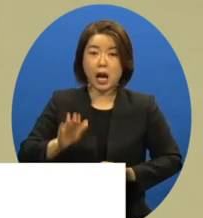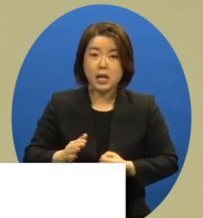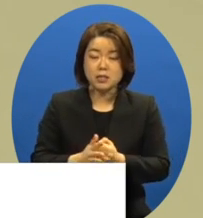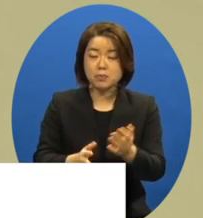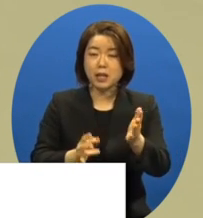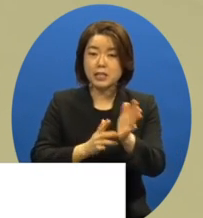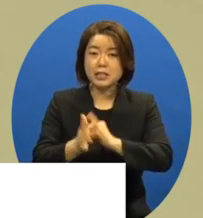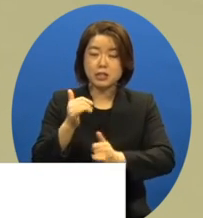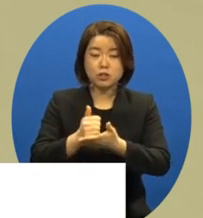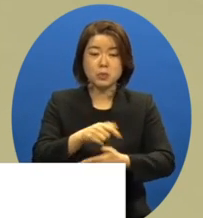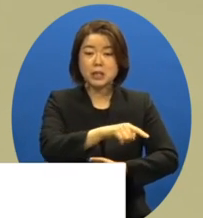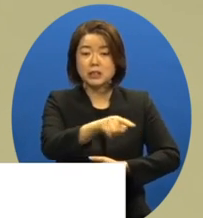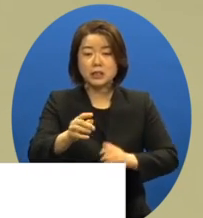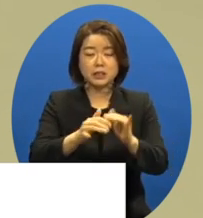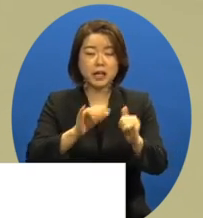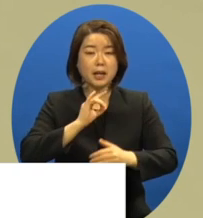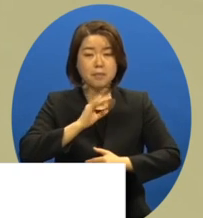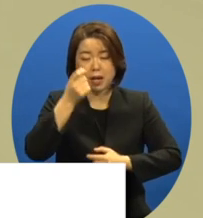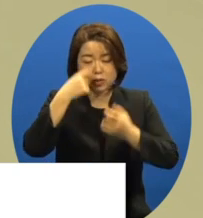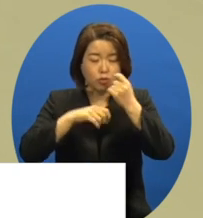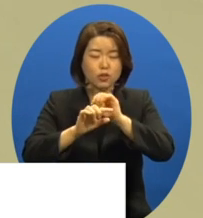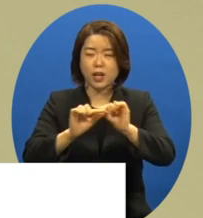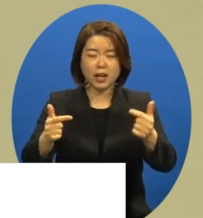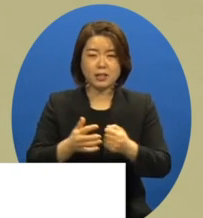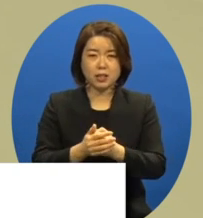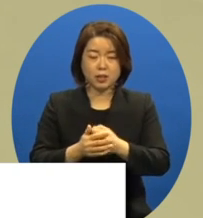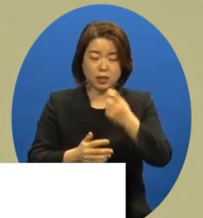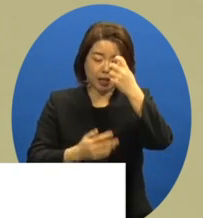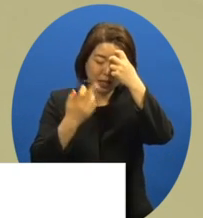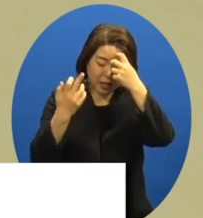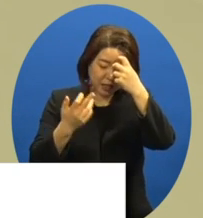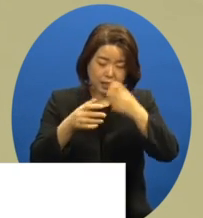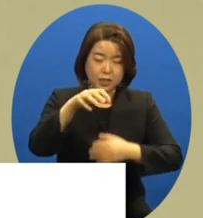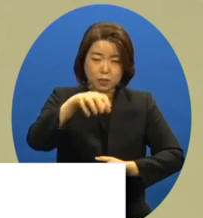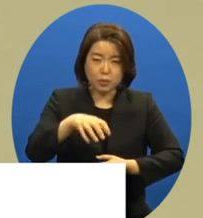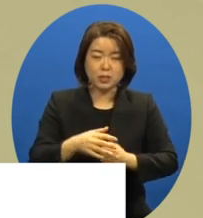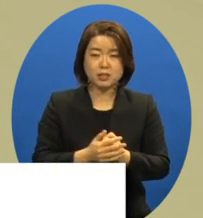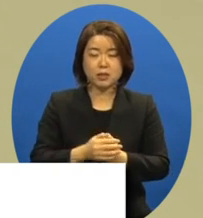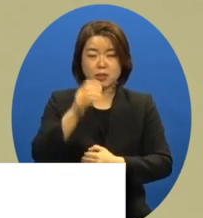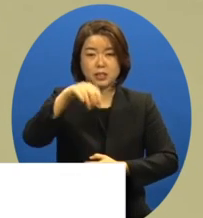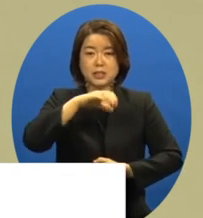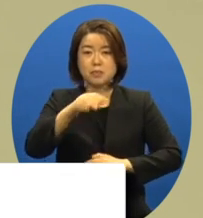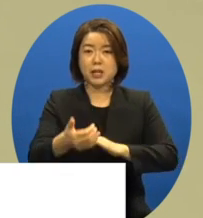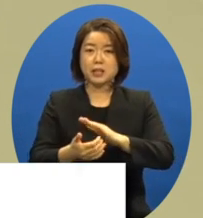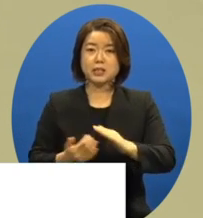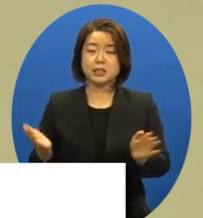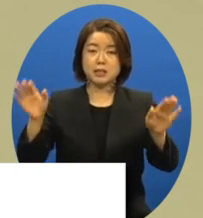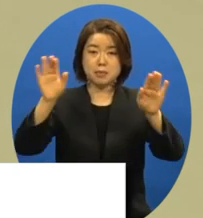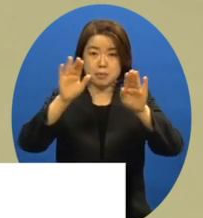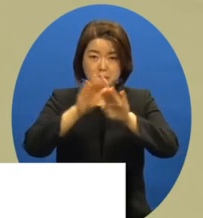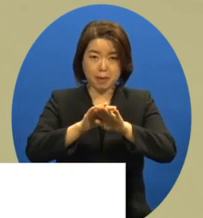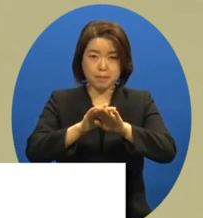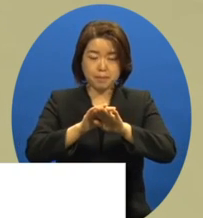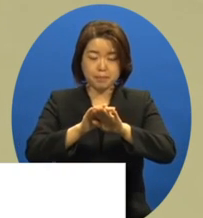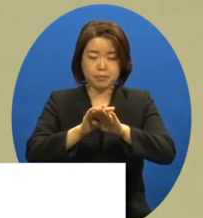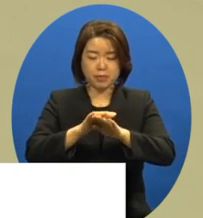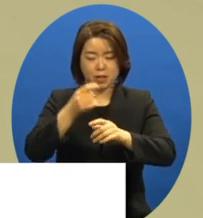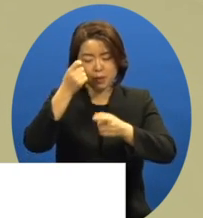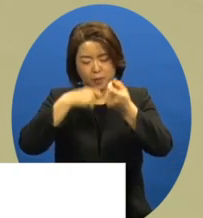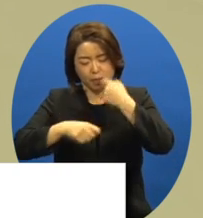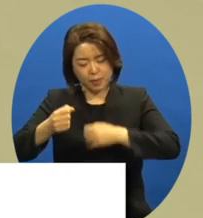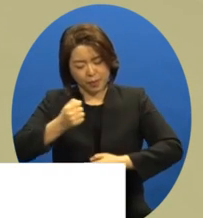위하여 우신 것만 아닙니다. 겟세마네 동산에서 십자가 지시기 전날 밤 그렇게 통곡을